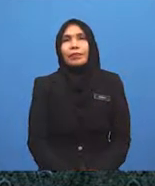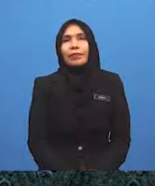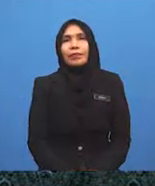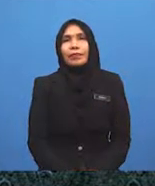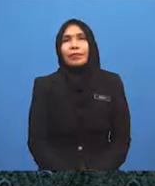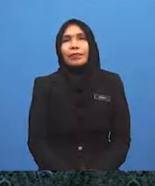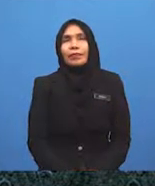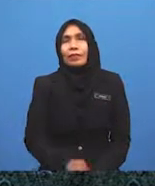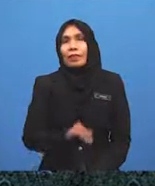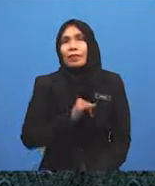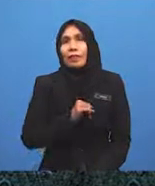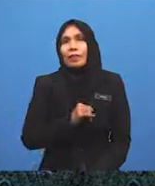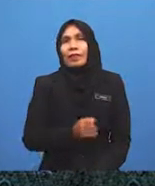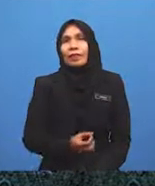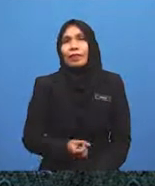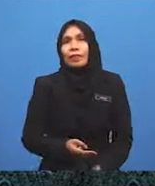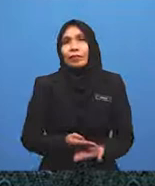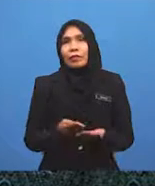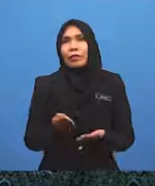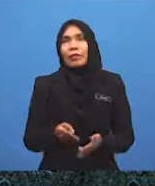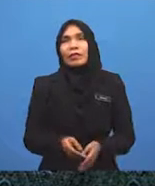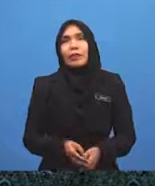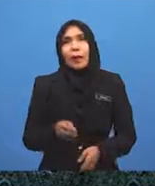beri masa untuk murid berfikir.